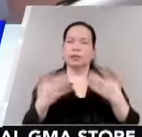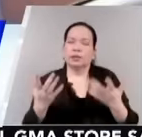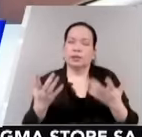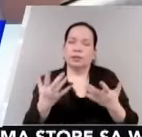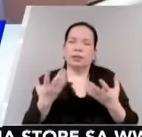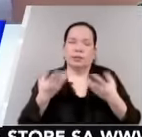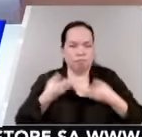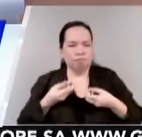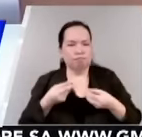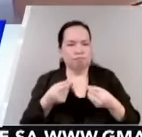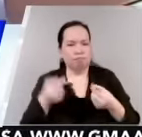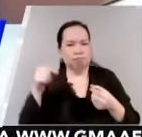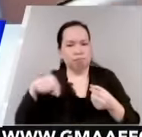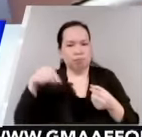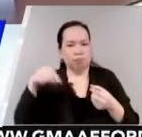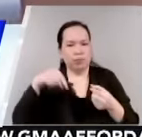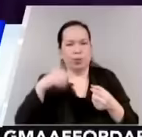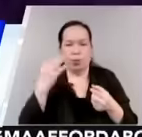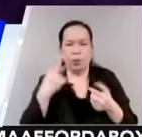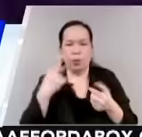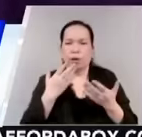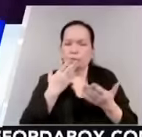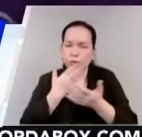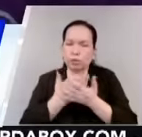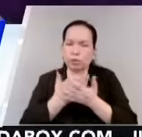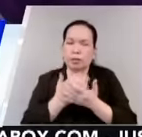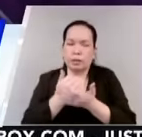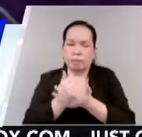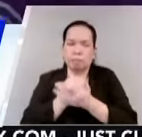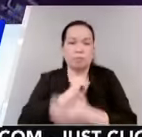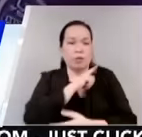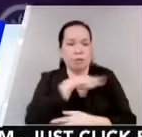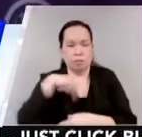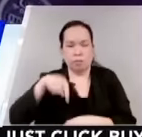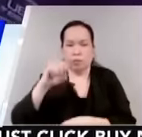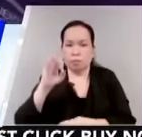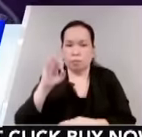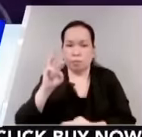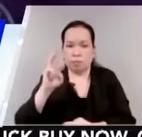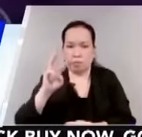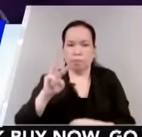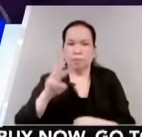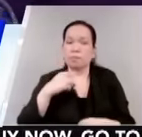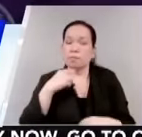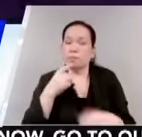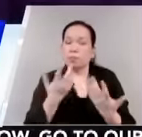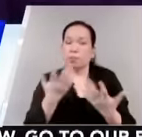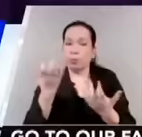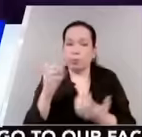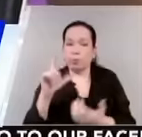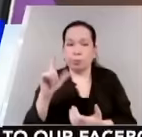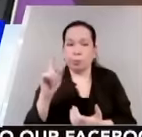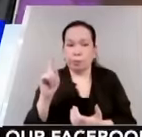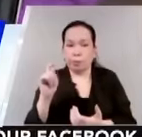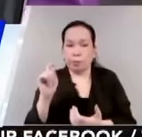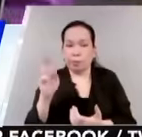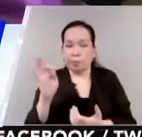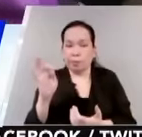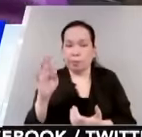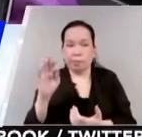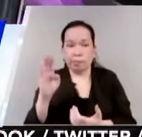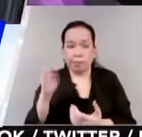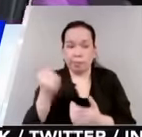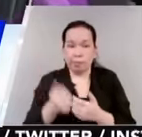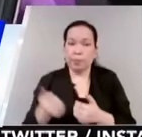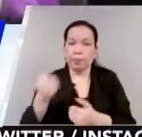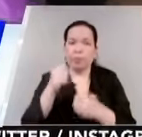sa magandang pagsalubong sa amin. Nais naman ni LTFRB Chairman Chofilo Guadis III na palawakin pa ang